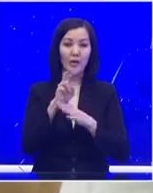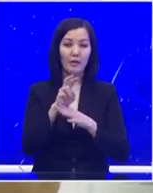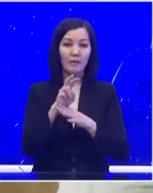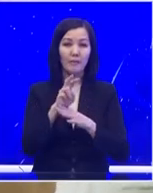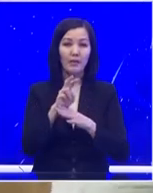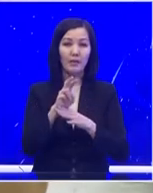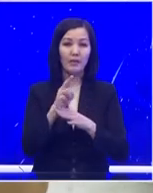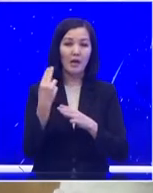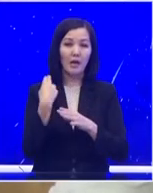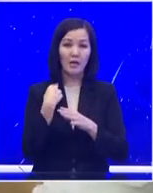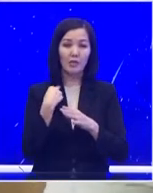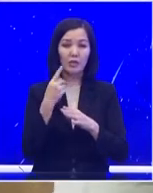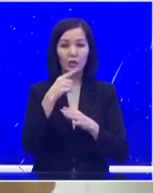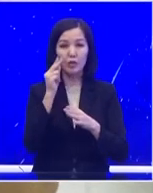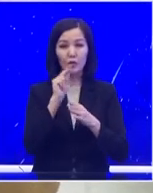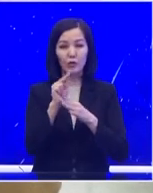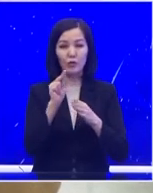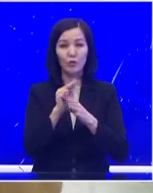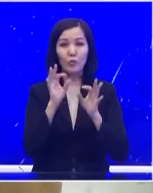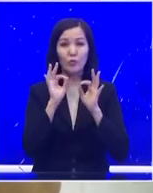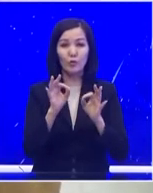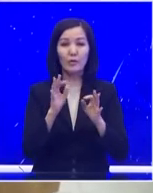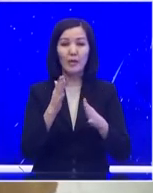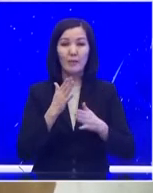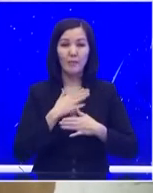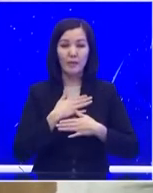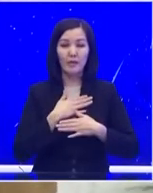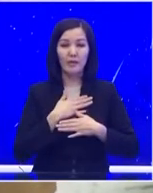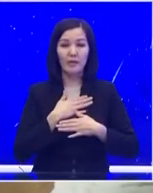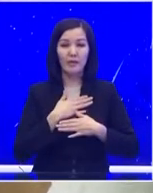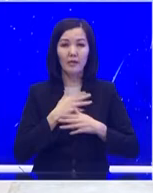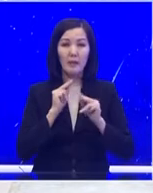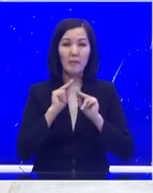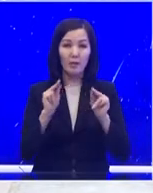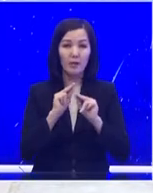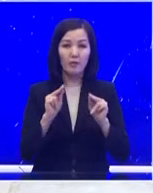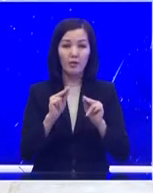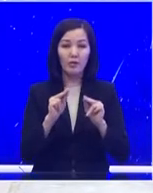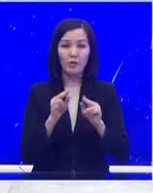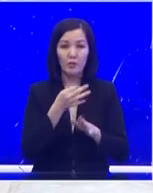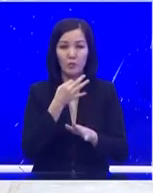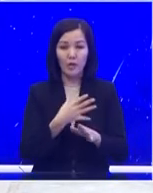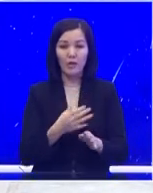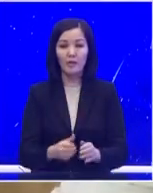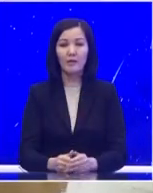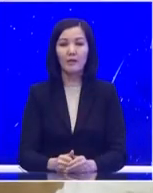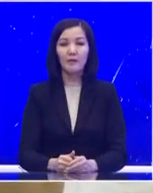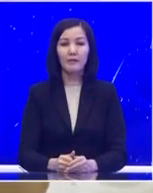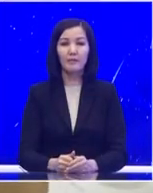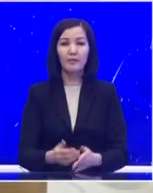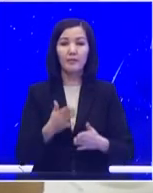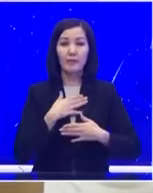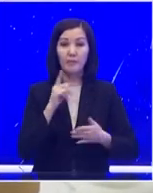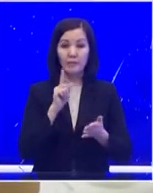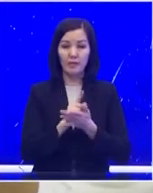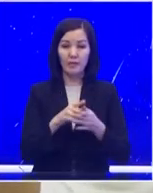қуаныш сыйлайды, өйткені басқаларға білім үйрету. Бұл менің мамандығым болғаннан кейін педагог ретінде маған өте ұнайды. Ол біздің міндетіміз сияқты